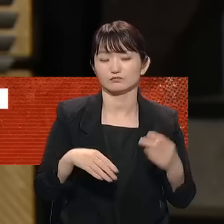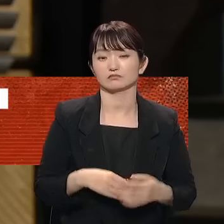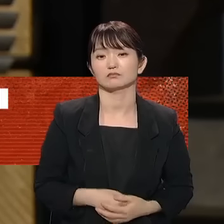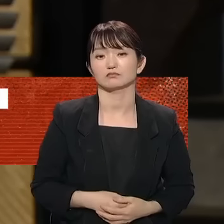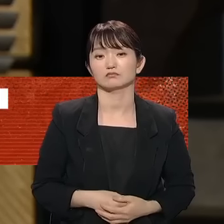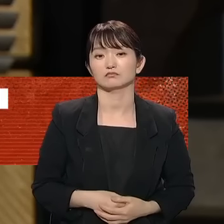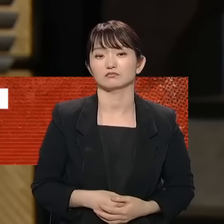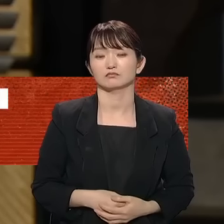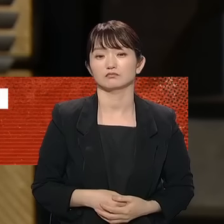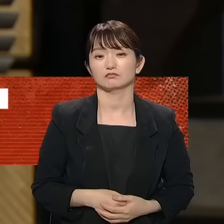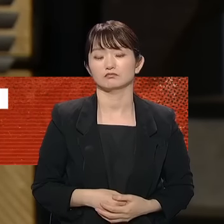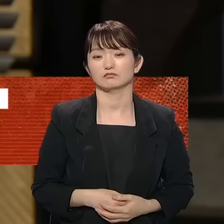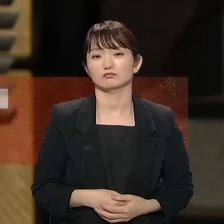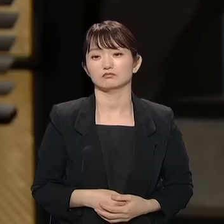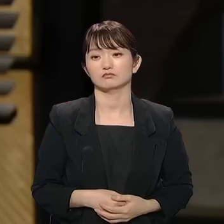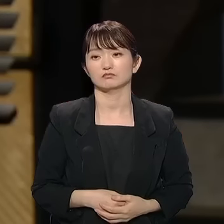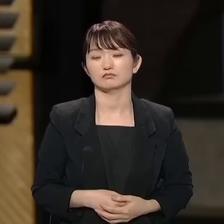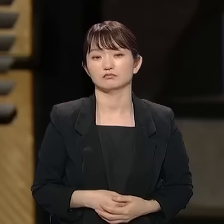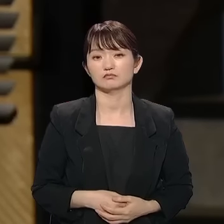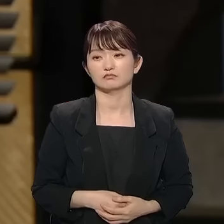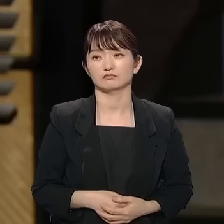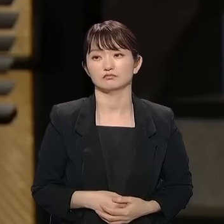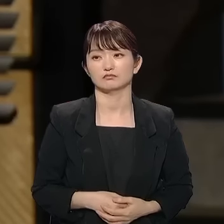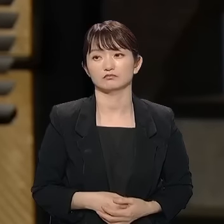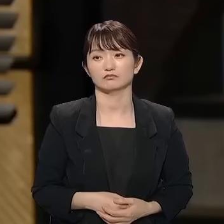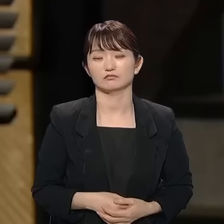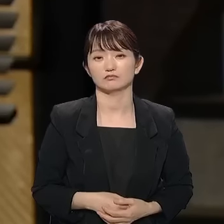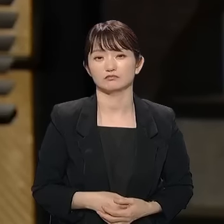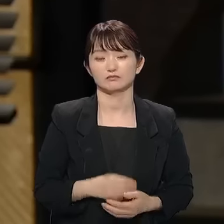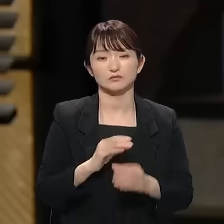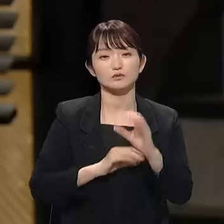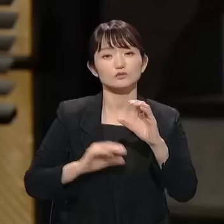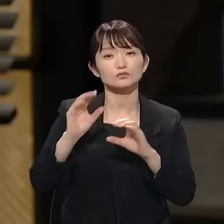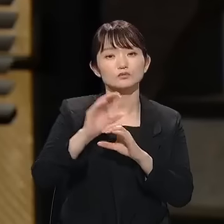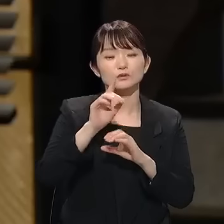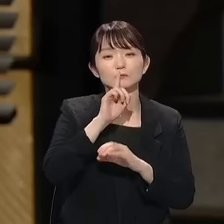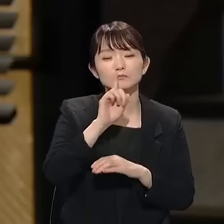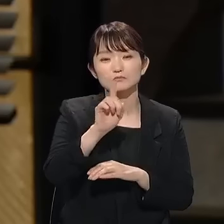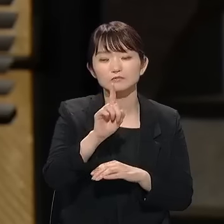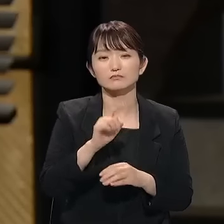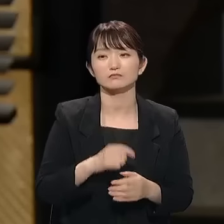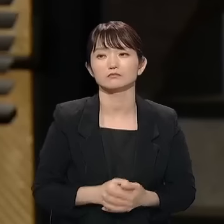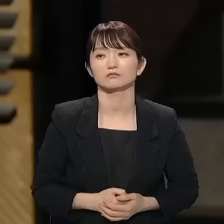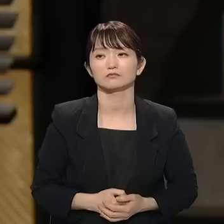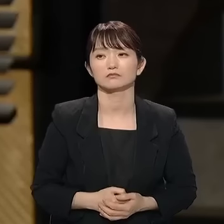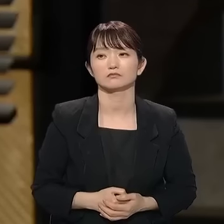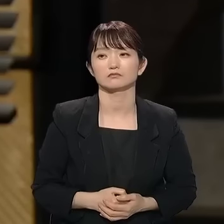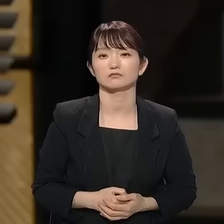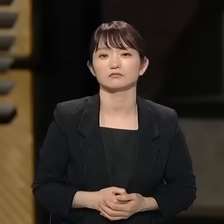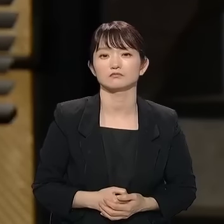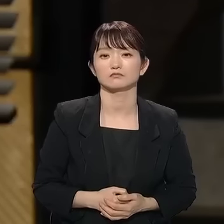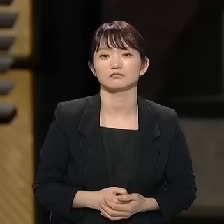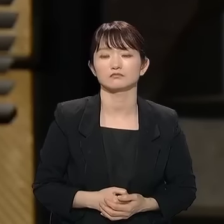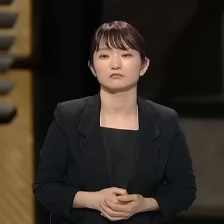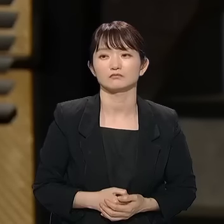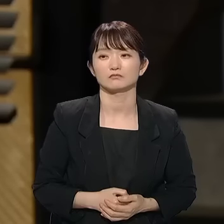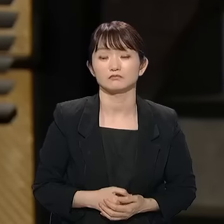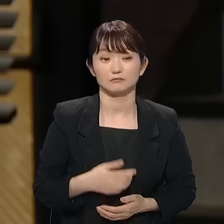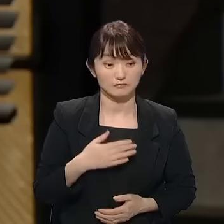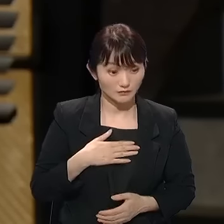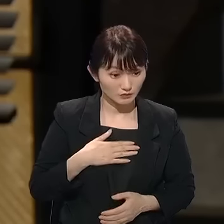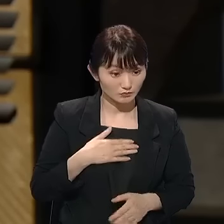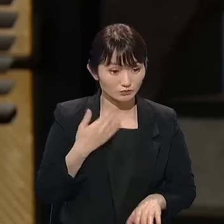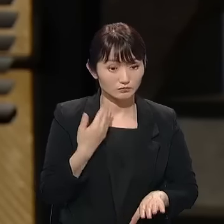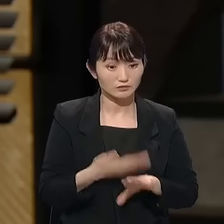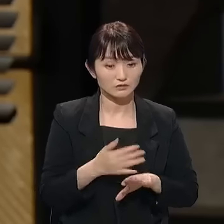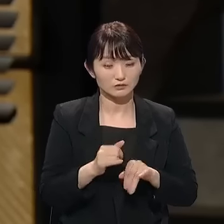근데 이제 거기에서 다른 이제 그 사족을 붙였는데요. 나도 다른 사람들이 내 차 받고